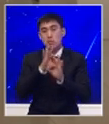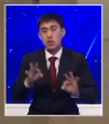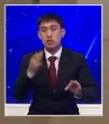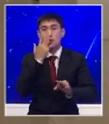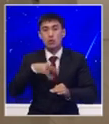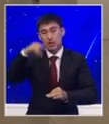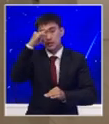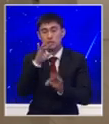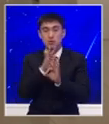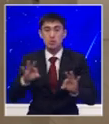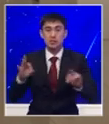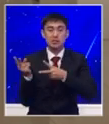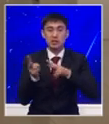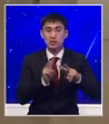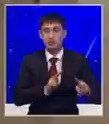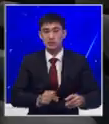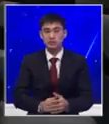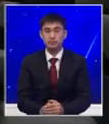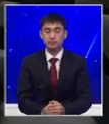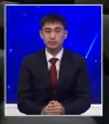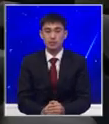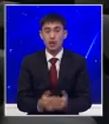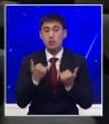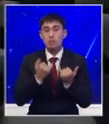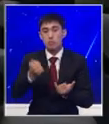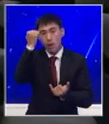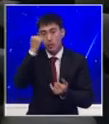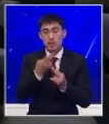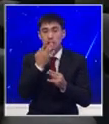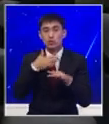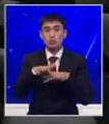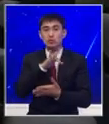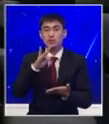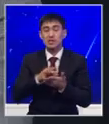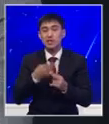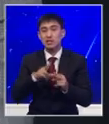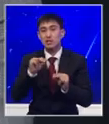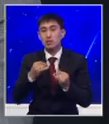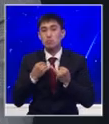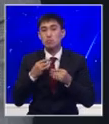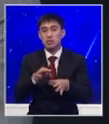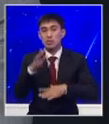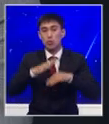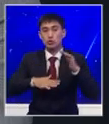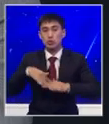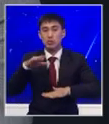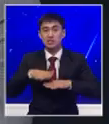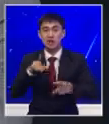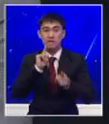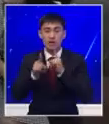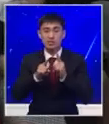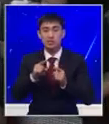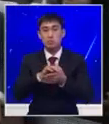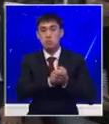народные казахские песни и танцы. В честь памятной для этнокультурных центров даты прошла научно-практическая конференция «Мир